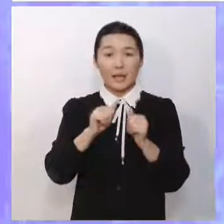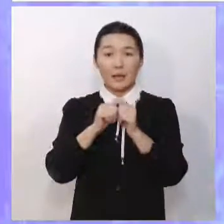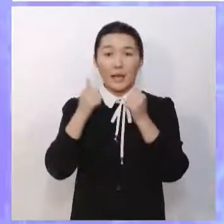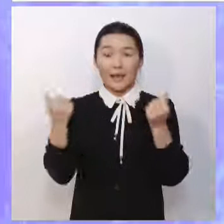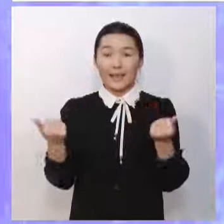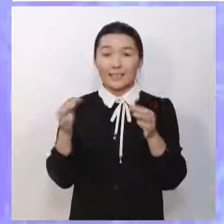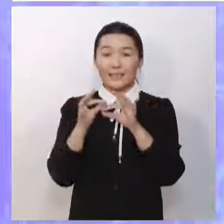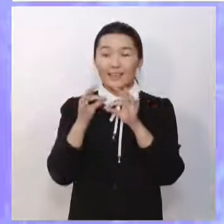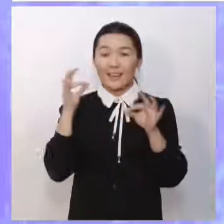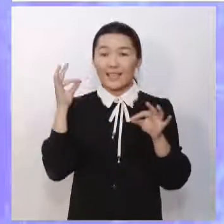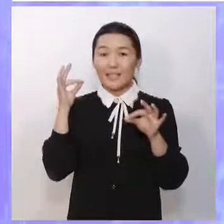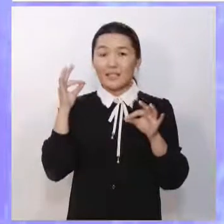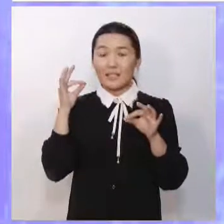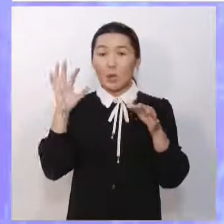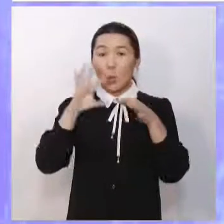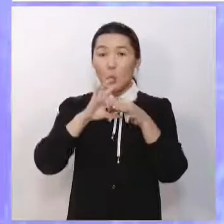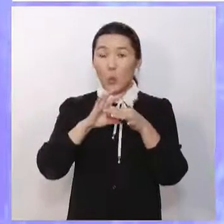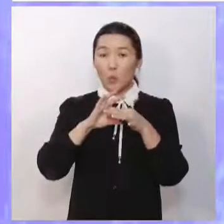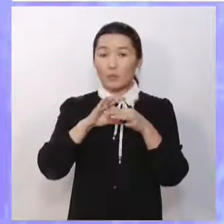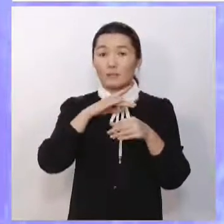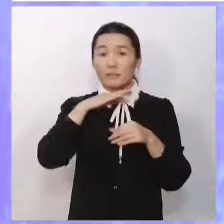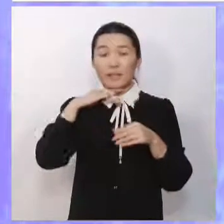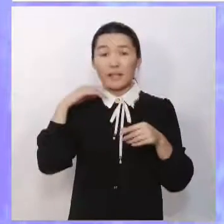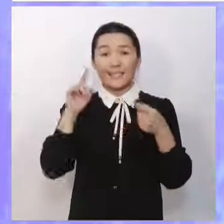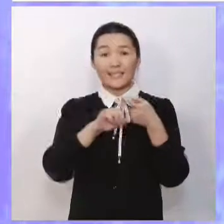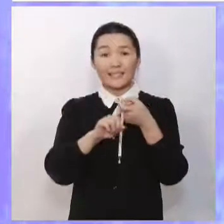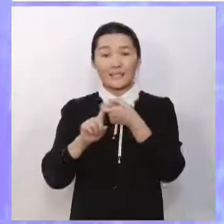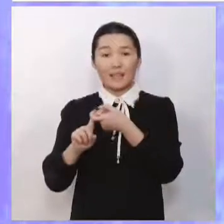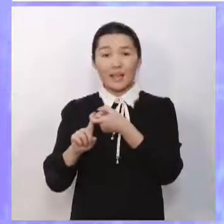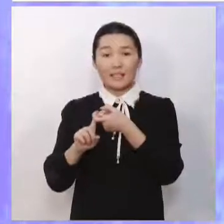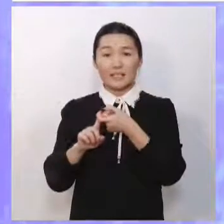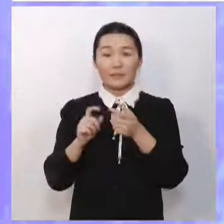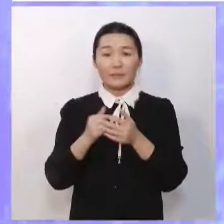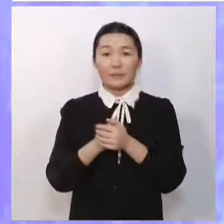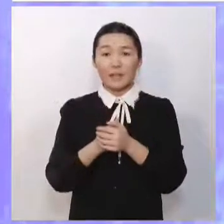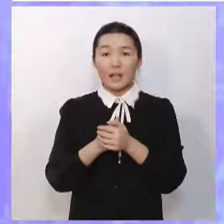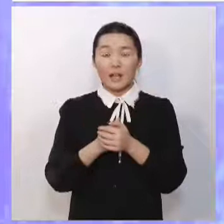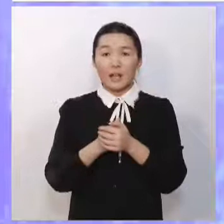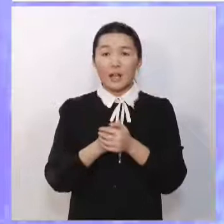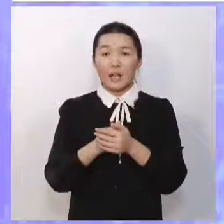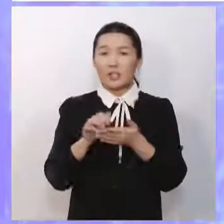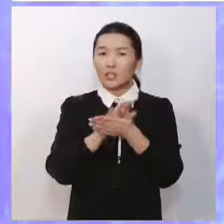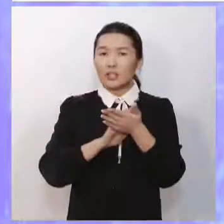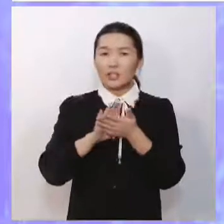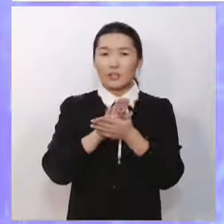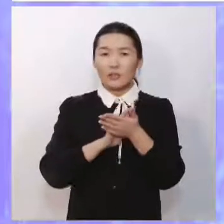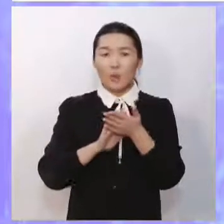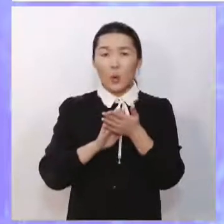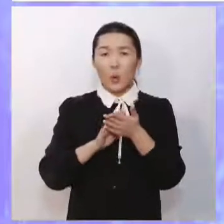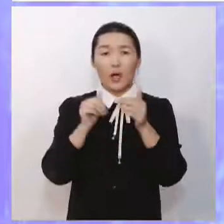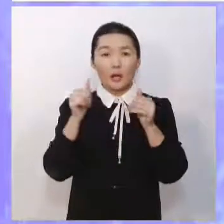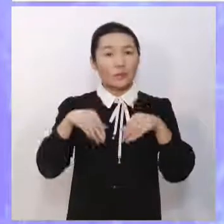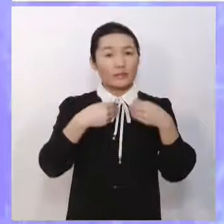крепких уз, многолетних связей ничего, кроме страданий, не приносит. Только единство